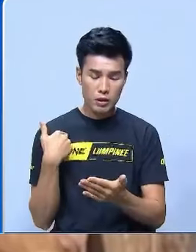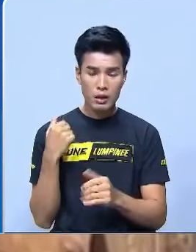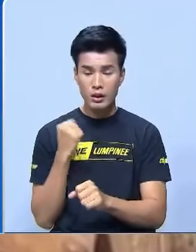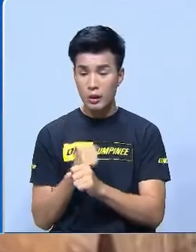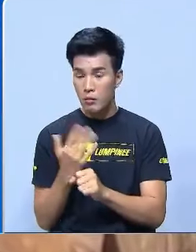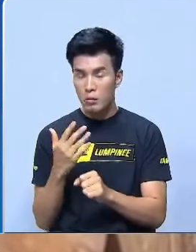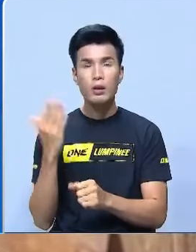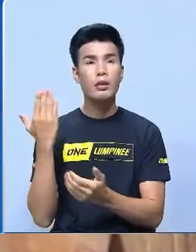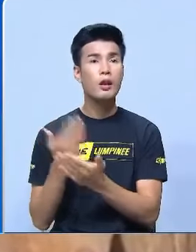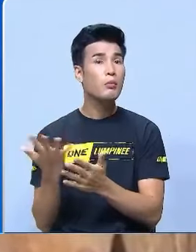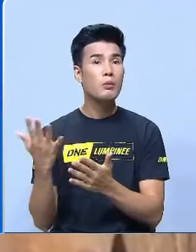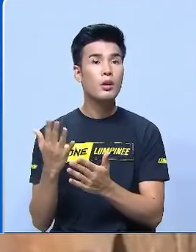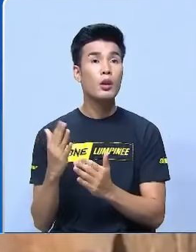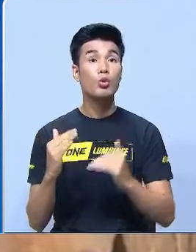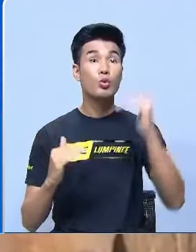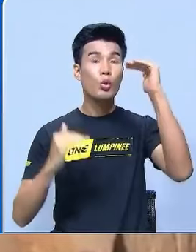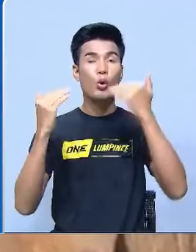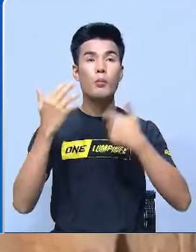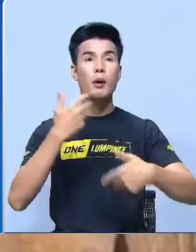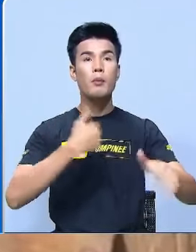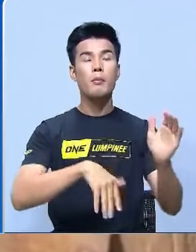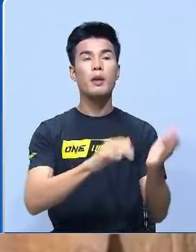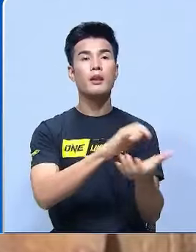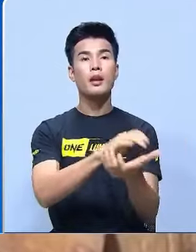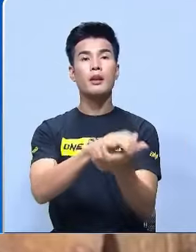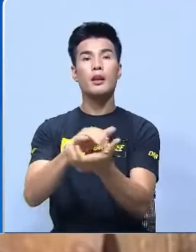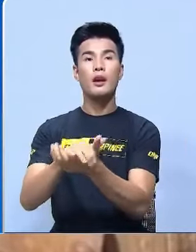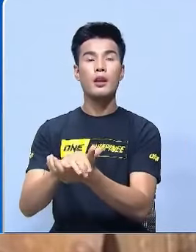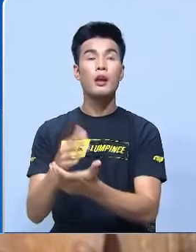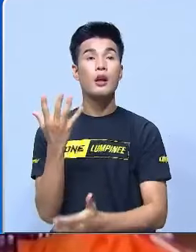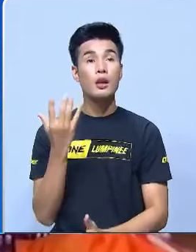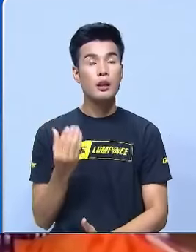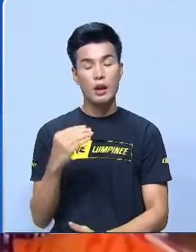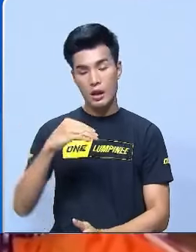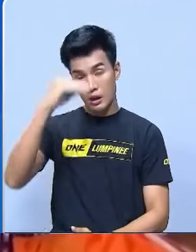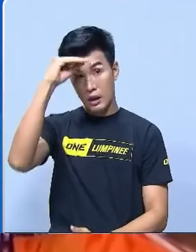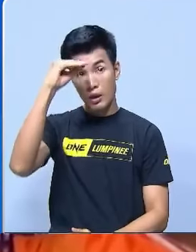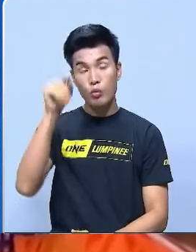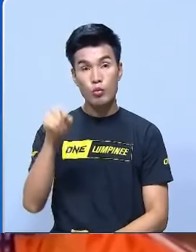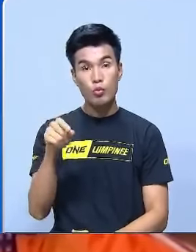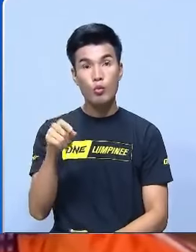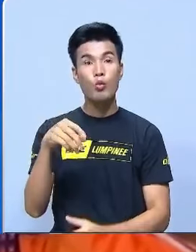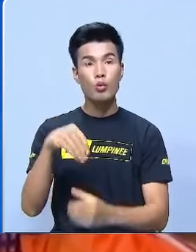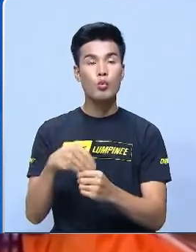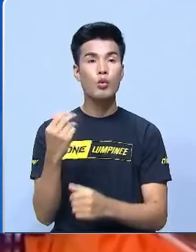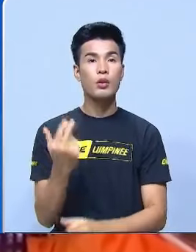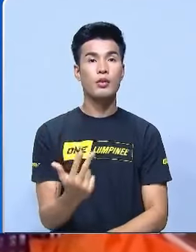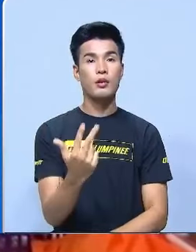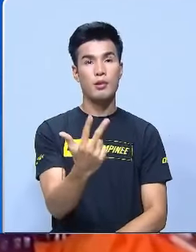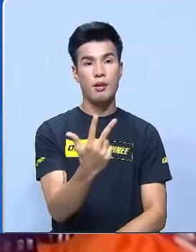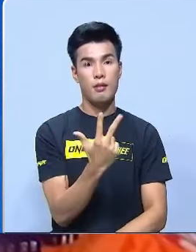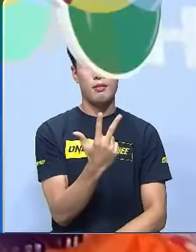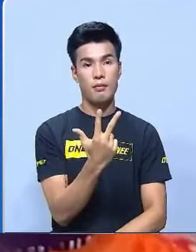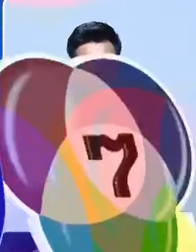หลานที่โตก็แยกย้ายออกไปมีครอบครัวก็ตอนนี้เหลือหลานที่กำลังเรียนอยู่เนี่ยที่อยู่ด้วยกันเนี่ย 3